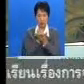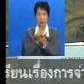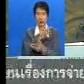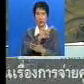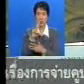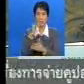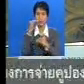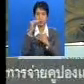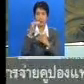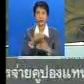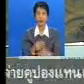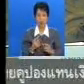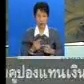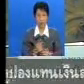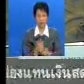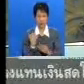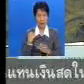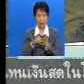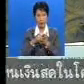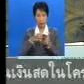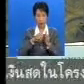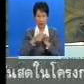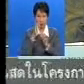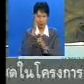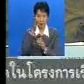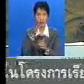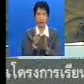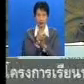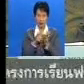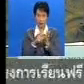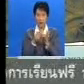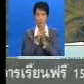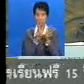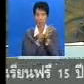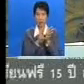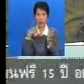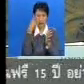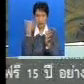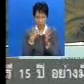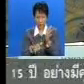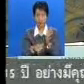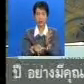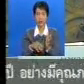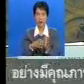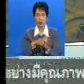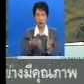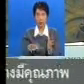กครั้งพร้อมเตรียมแก้ไขปัญหาระยะยาวเพื่อเร่งแก้ไขข้อกฎหมายเพิ่มโทษผู้ละเมิดสินค้าลิขสิทธิ์ด้วย